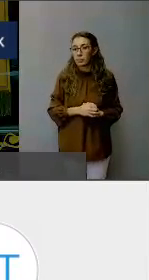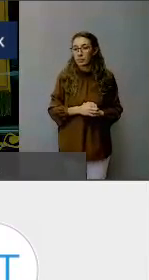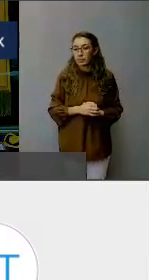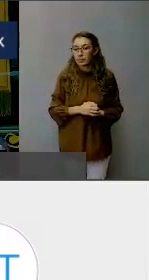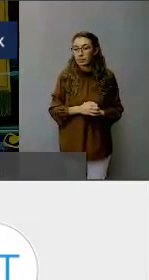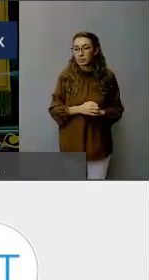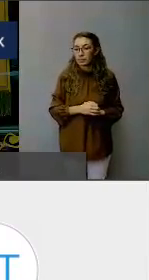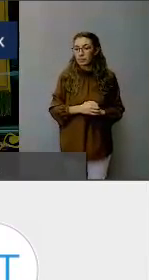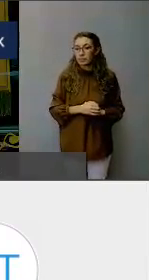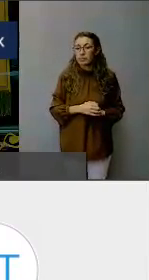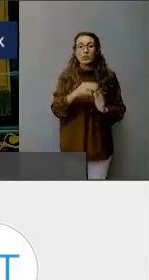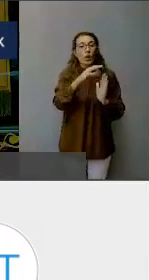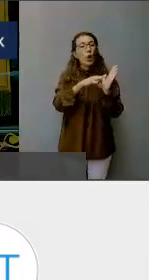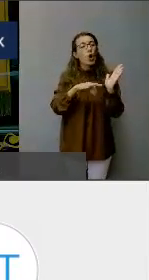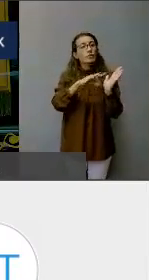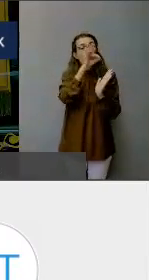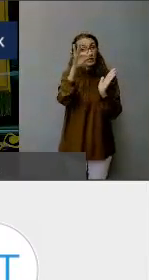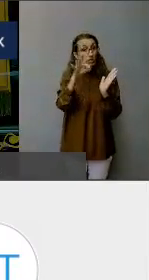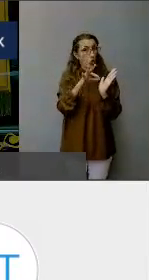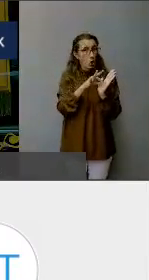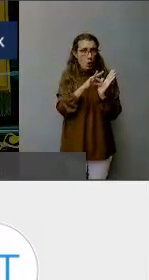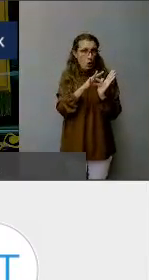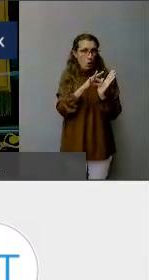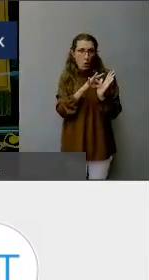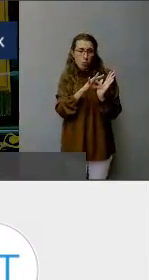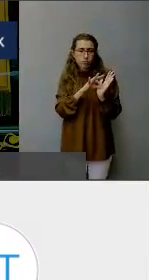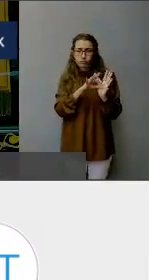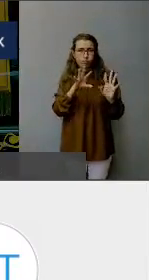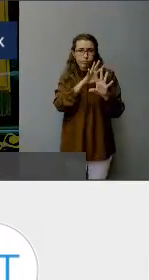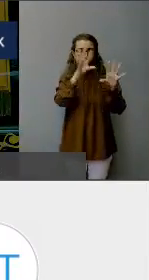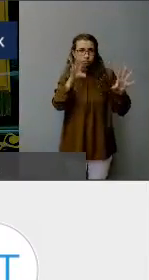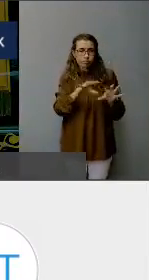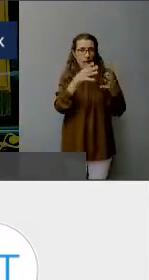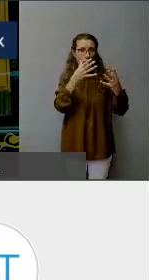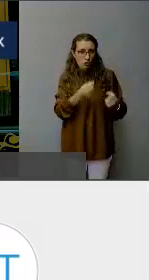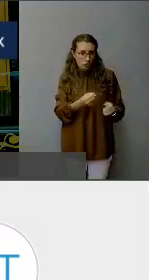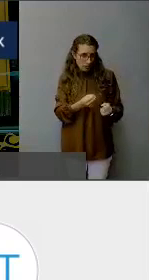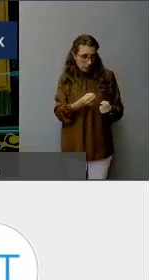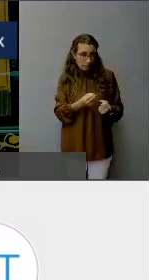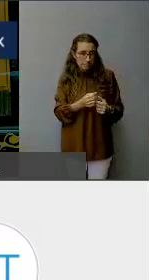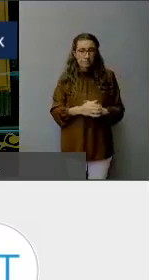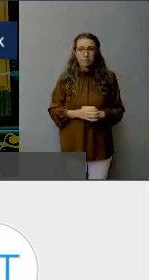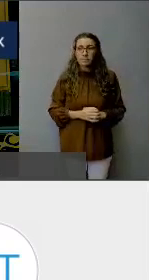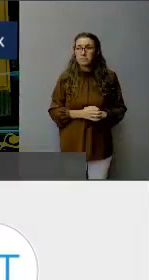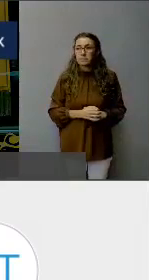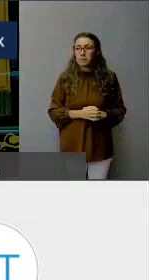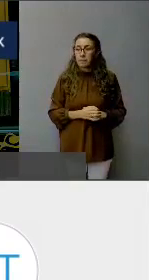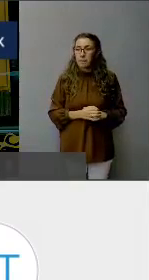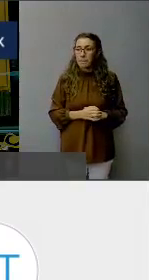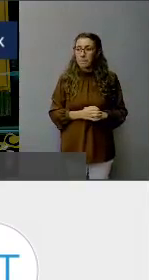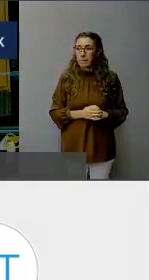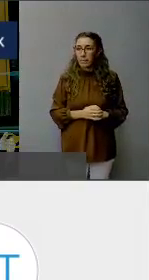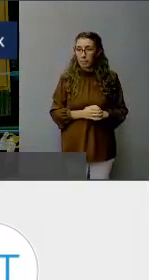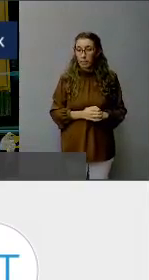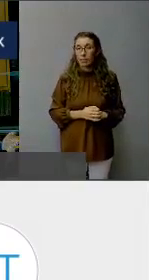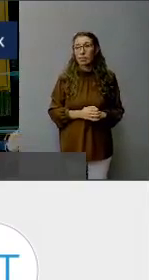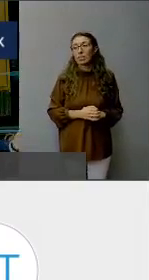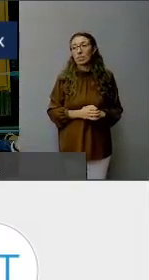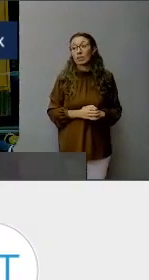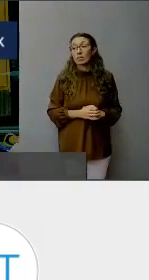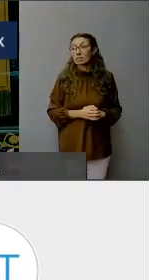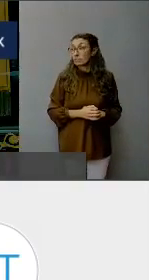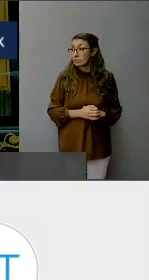allora gli ordini del giorno non ci sono rilievi preliminari e poi i documenti possono illustrata ora io su questa